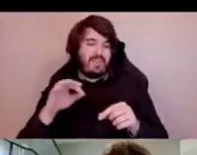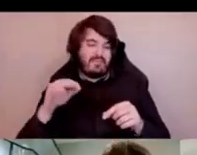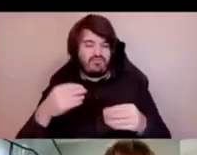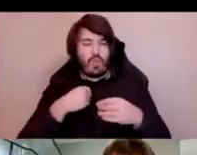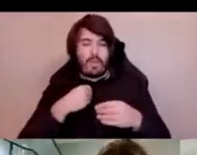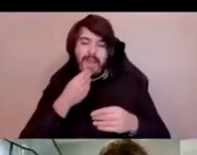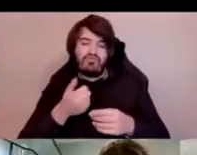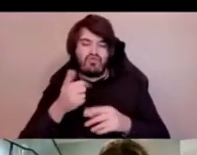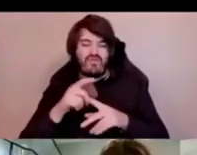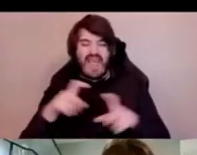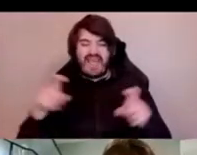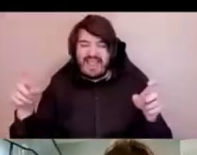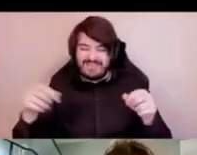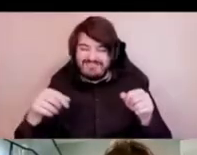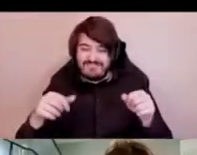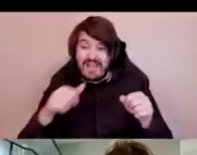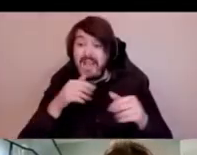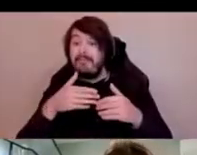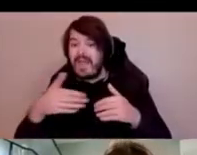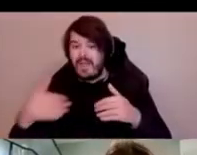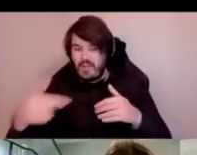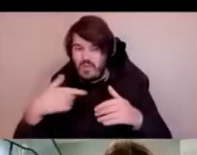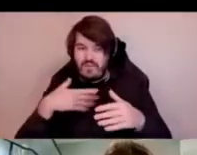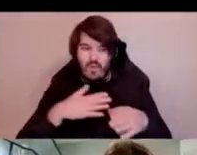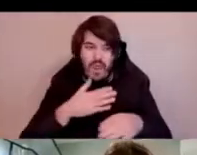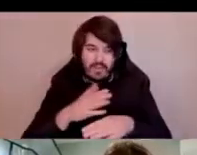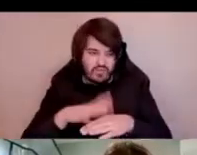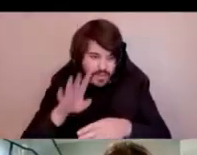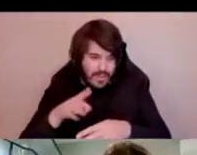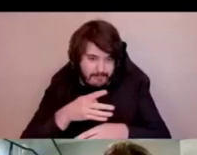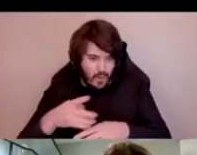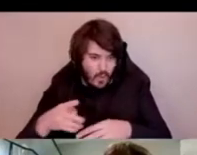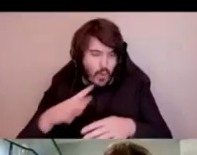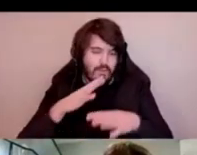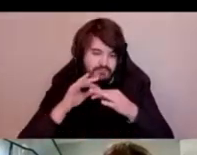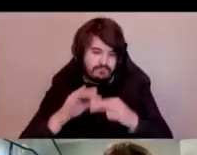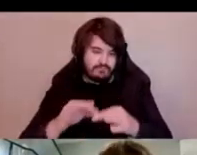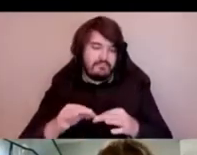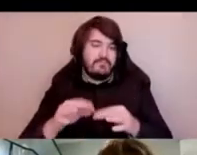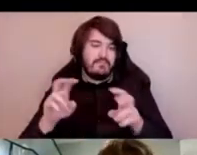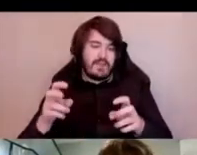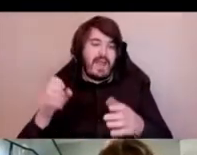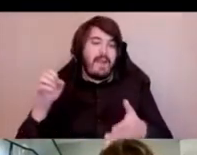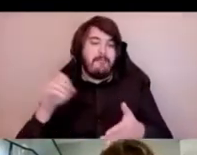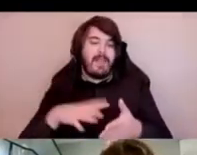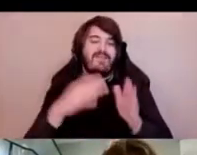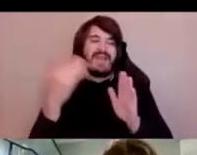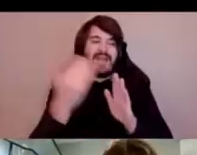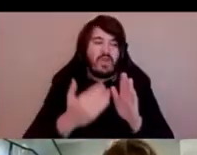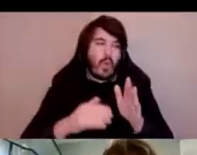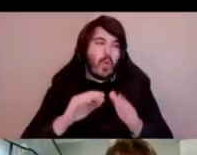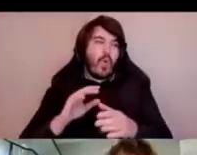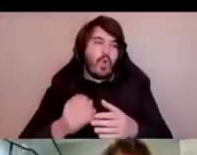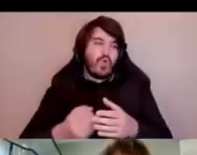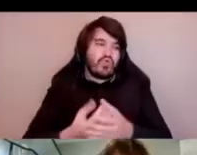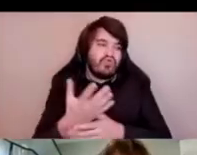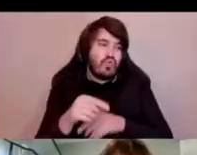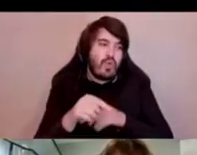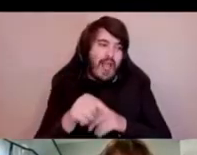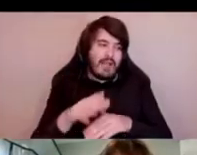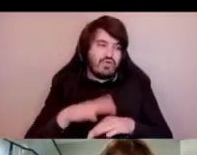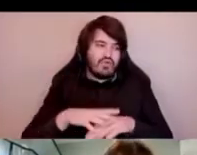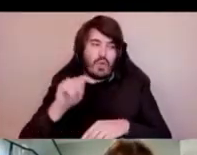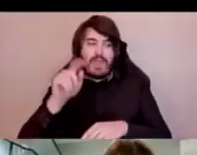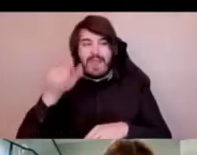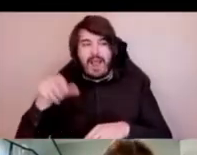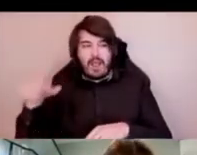varié. Bientôt, on va aller rentrer dans un tableau qui s'appelle planification culturelle. Dans le Trello,